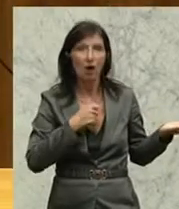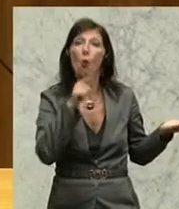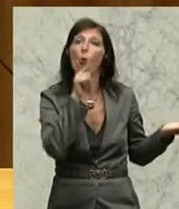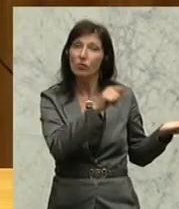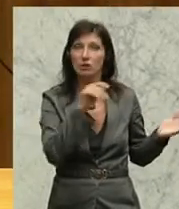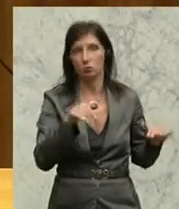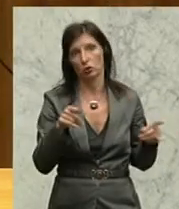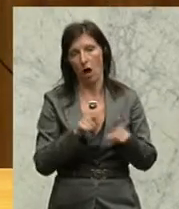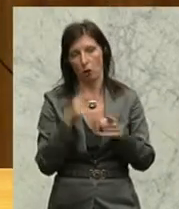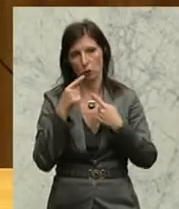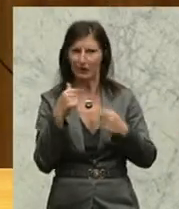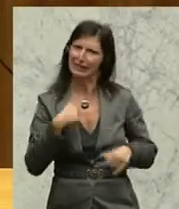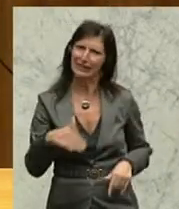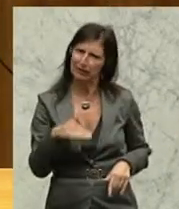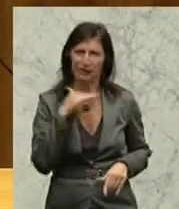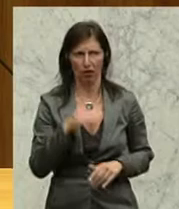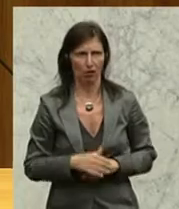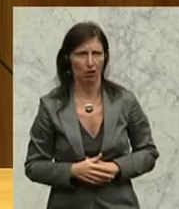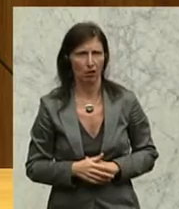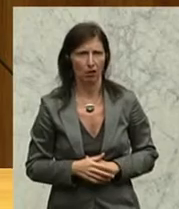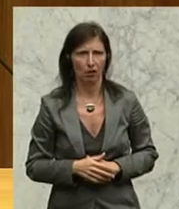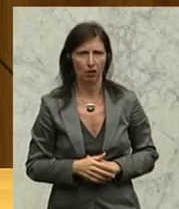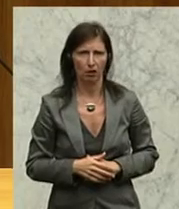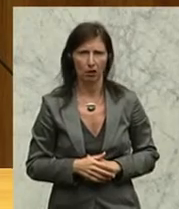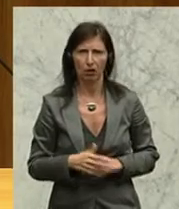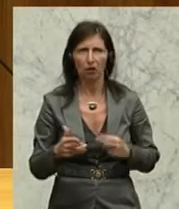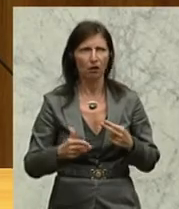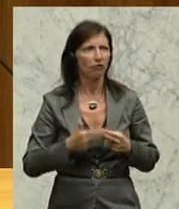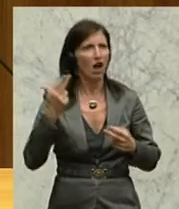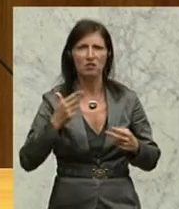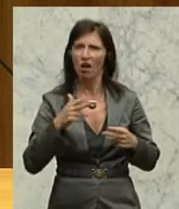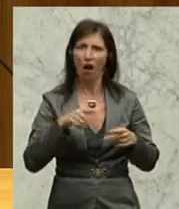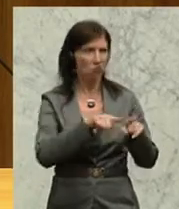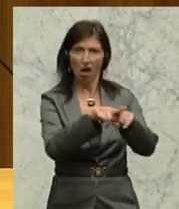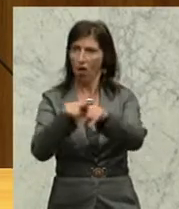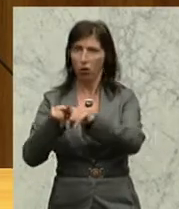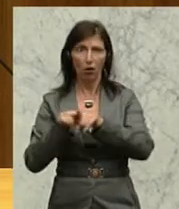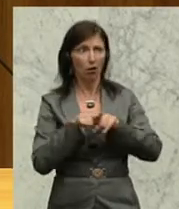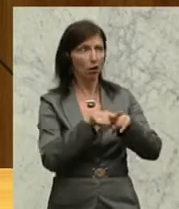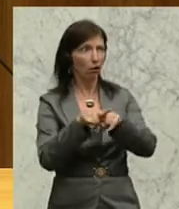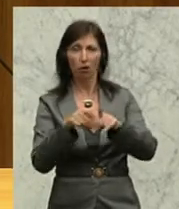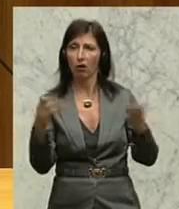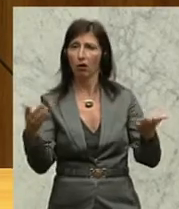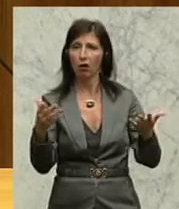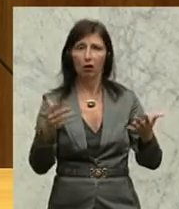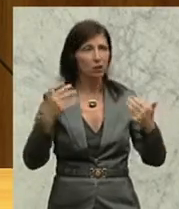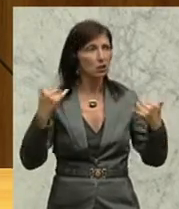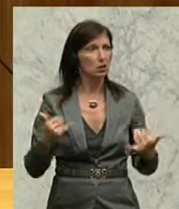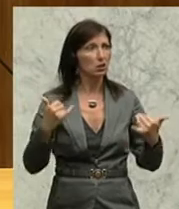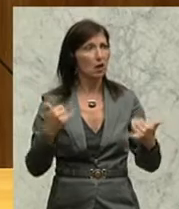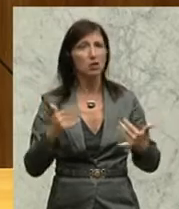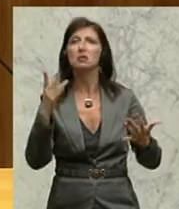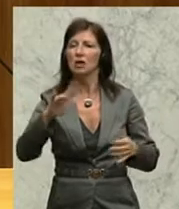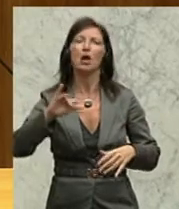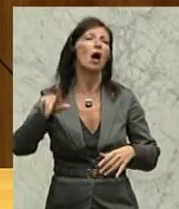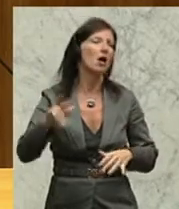es satt dass man hier fast nie so dass die die jobsituation schon reger das fließt milch und